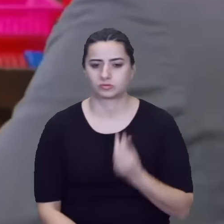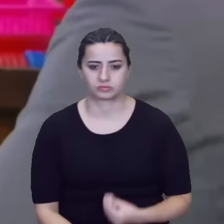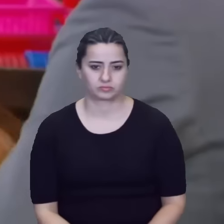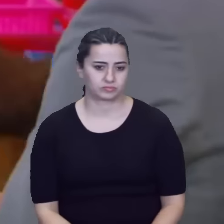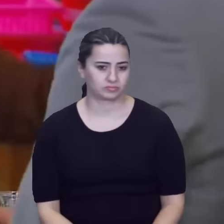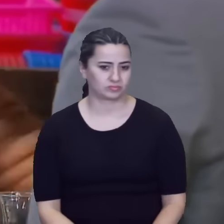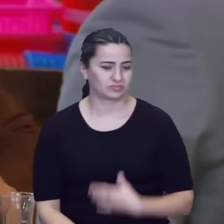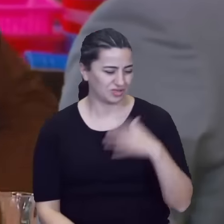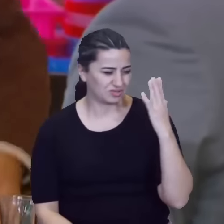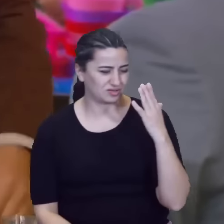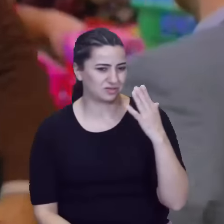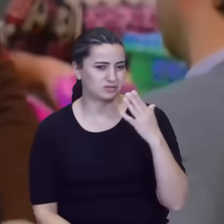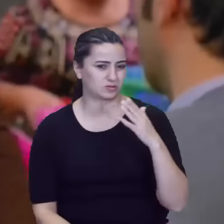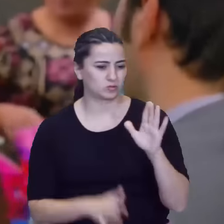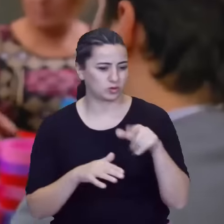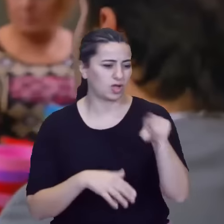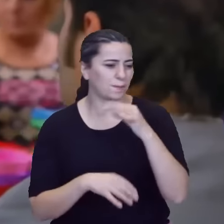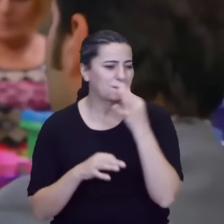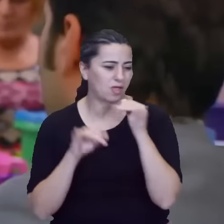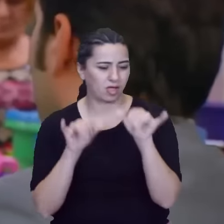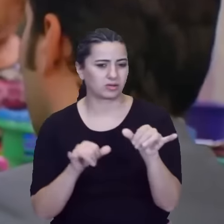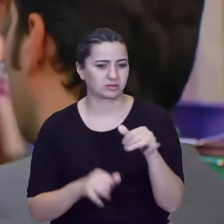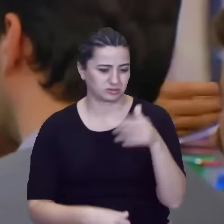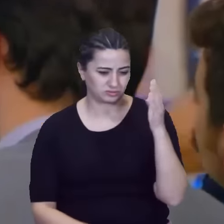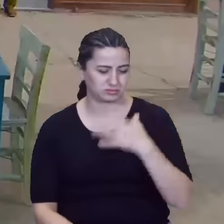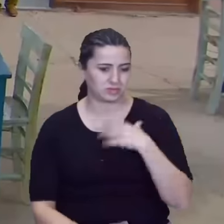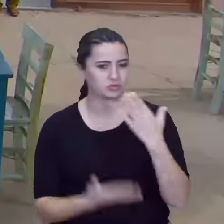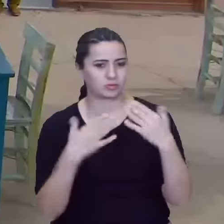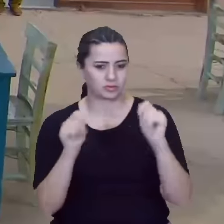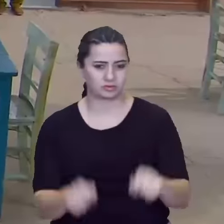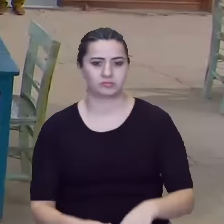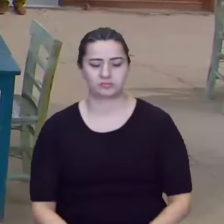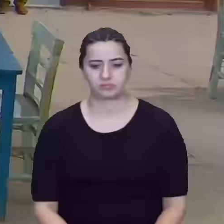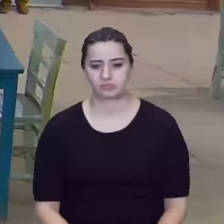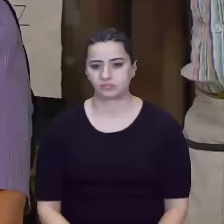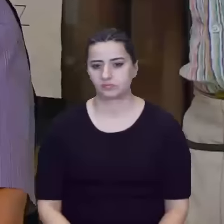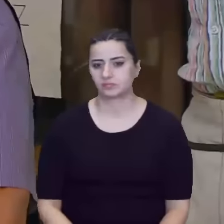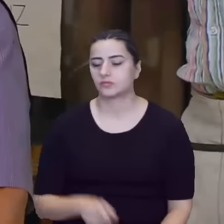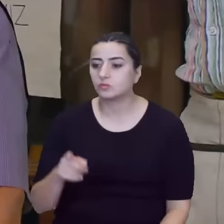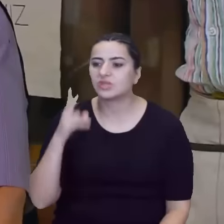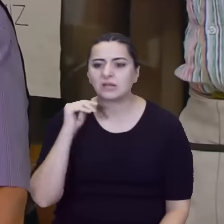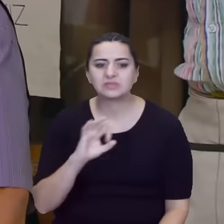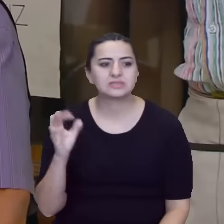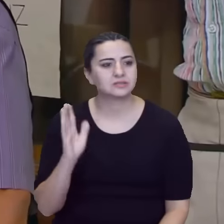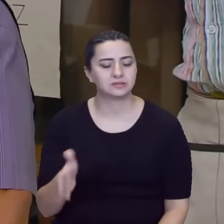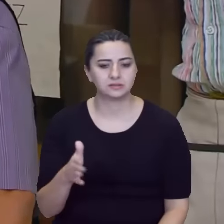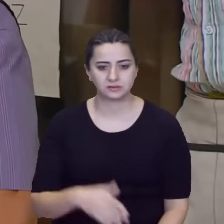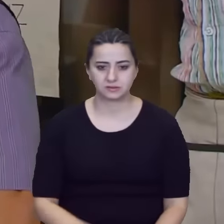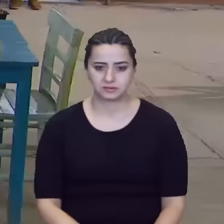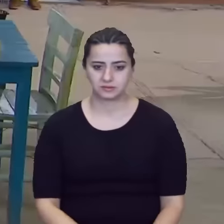Kuş'u. Ama siz de ya Kuş'u da kendinize benzettiniz ya. Oturun kendinize sohbet edin. Gidiyor. Anarşist değil oğlum bu, terbiyesiz,